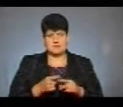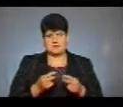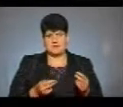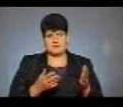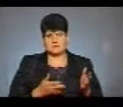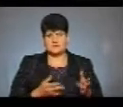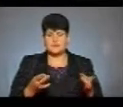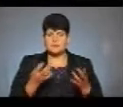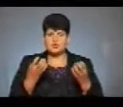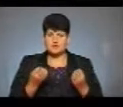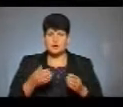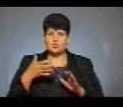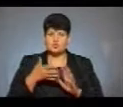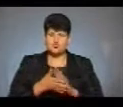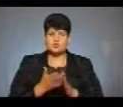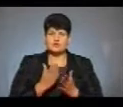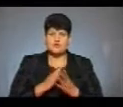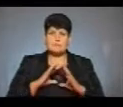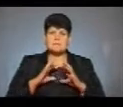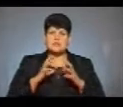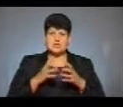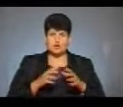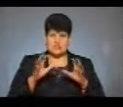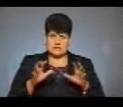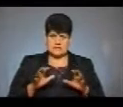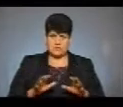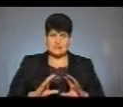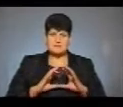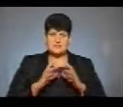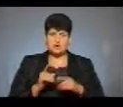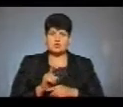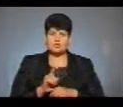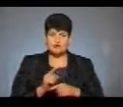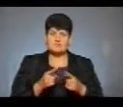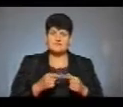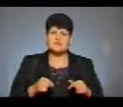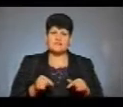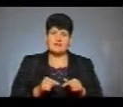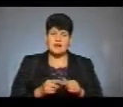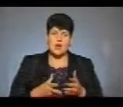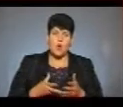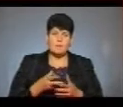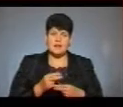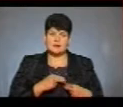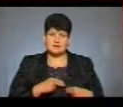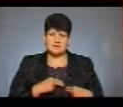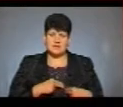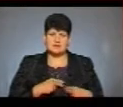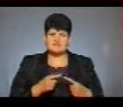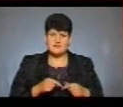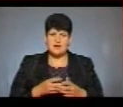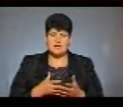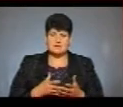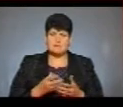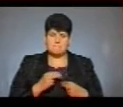А треба ще розуміти, що є міжнародне законодавство, є міжнародні норми в сфері оплати праці, взагалі в сфері праці. Я